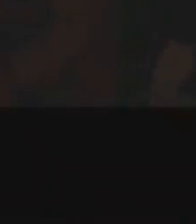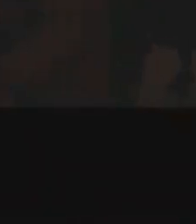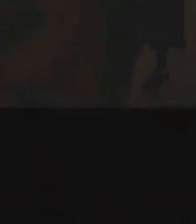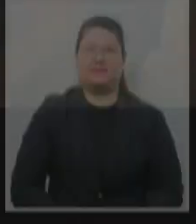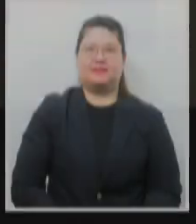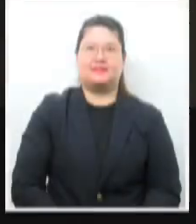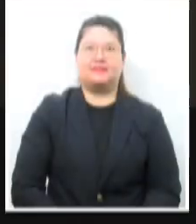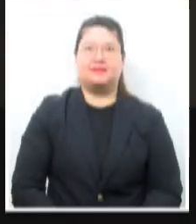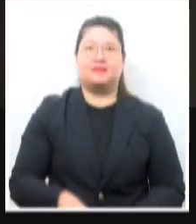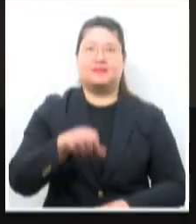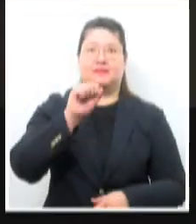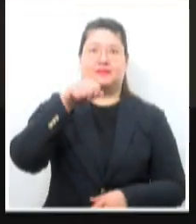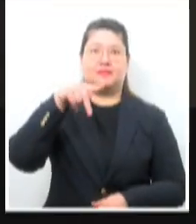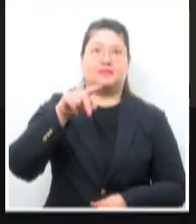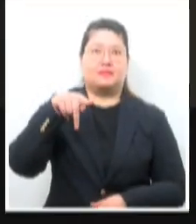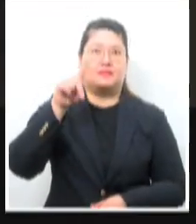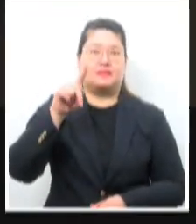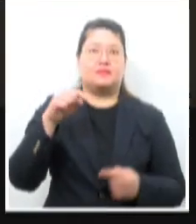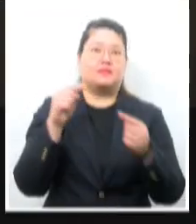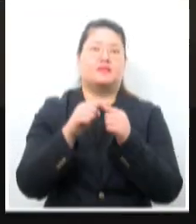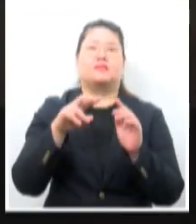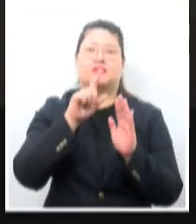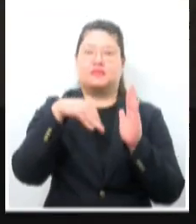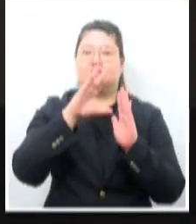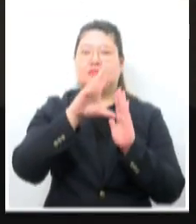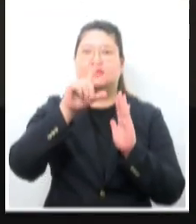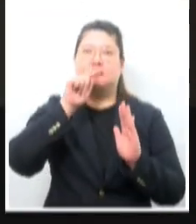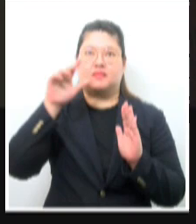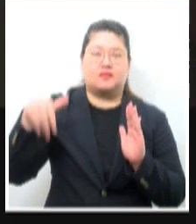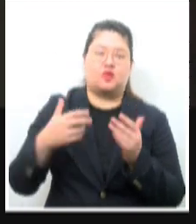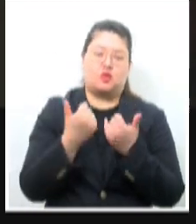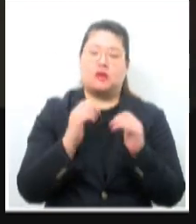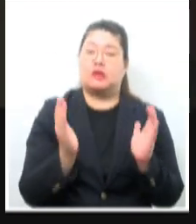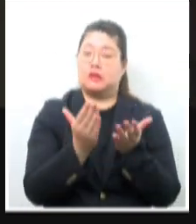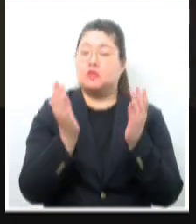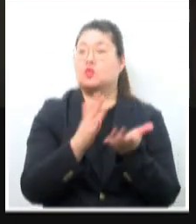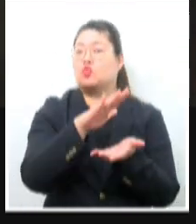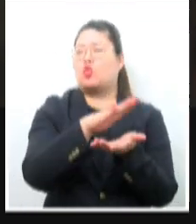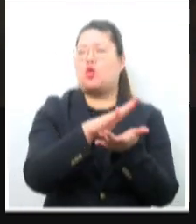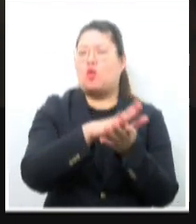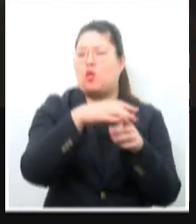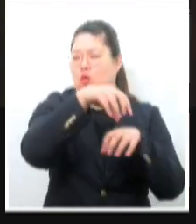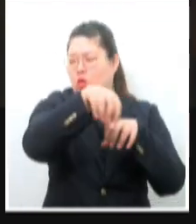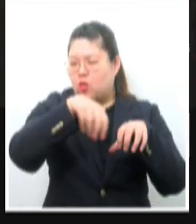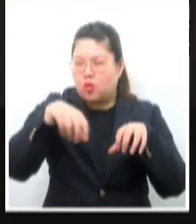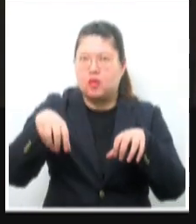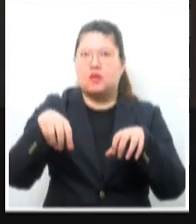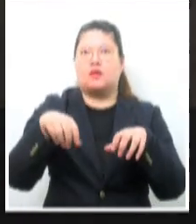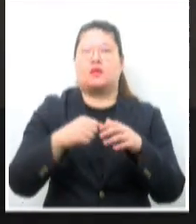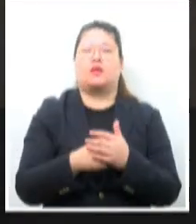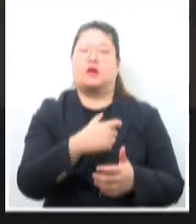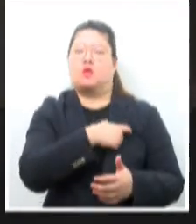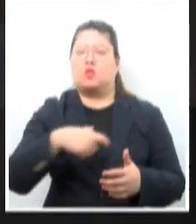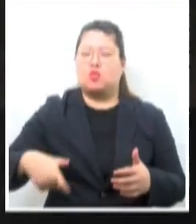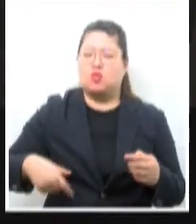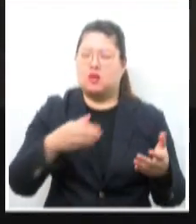สำนักงานเขตพื้นที่การศึกษาประถมศึกษาชัยนาทส่งเสริมให้โรงเรียนในสังกัดน้อมนำพระบรมราโชบายด้านการศึ